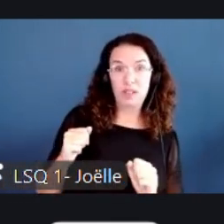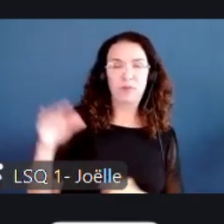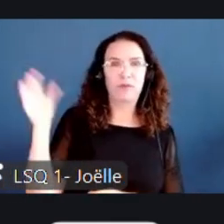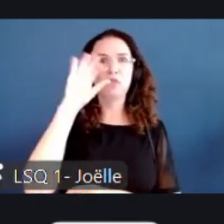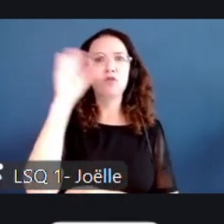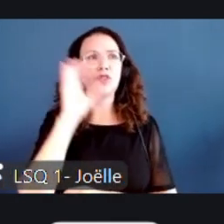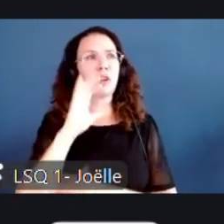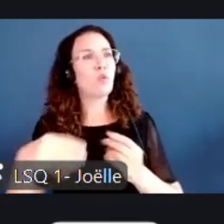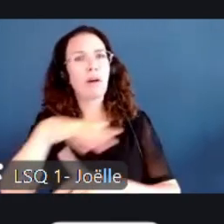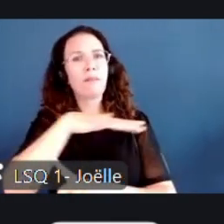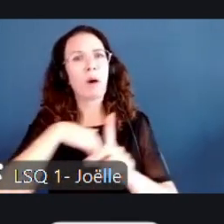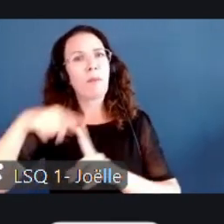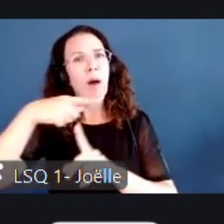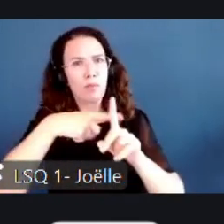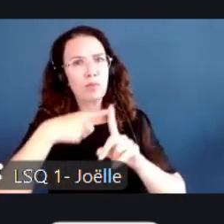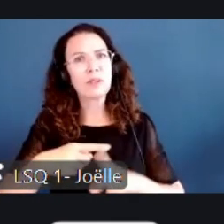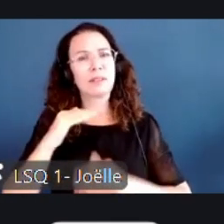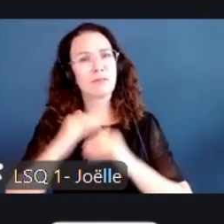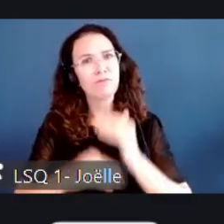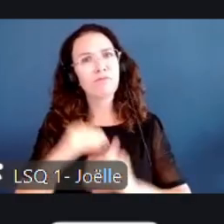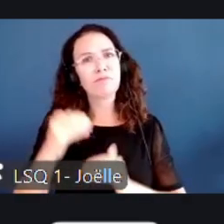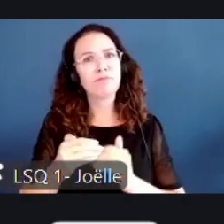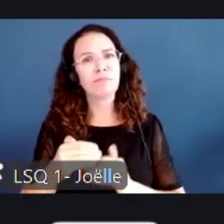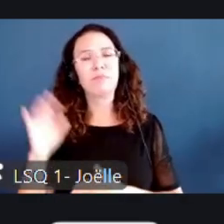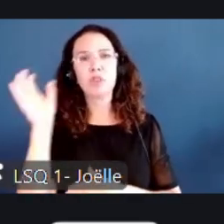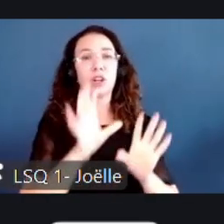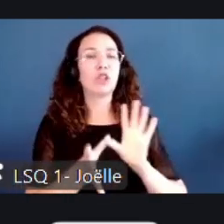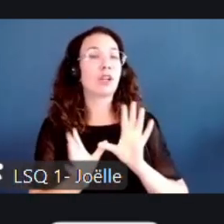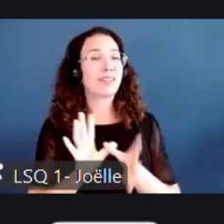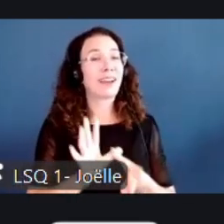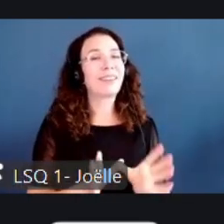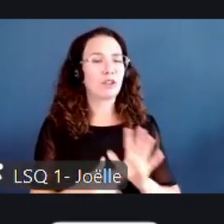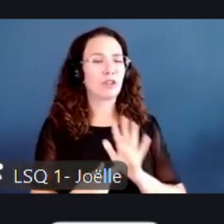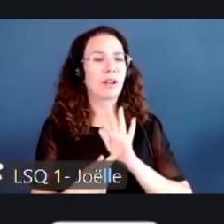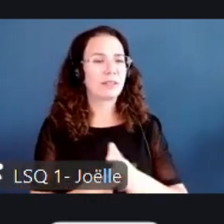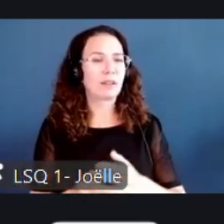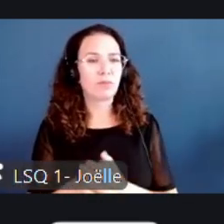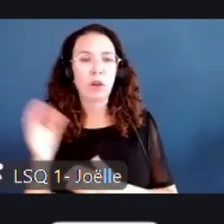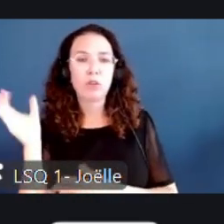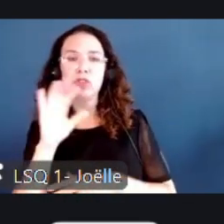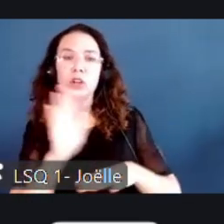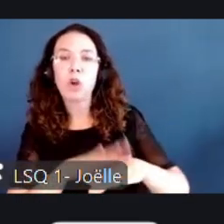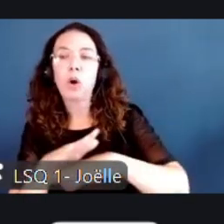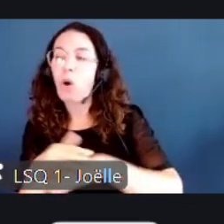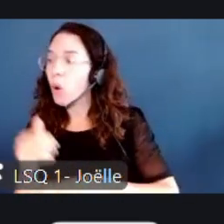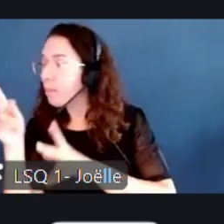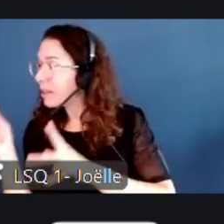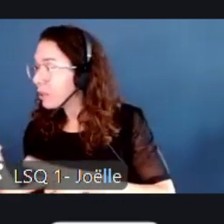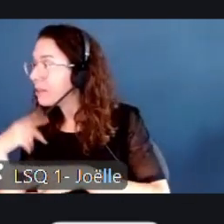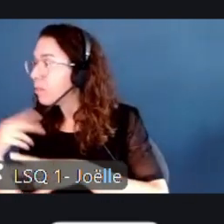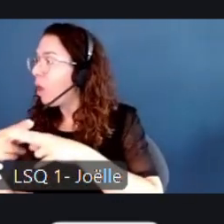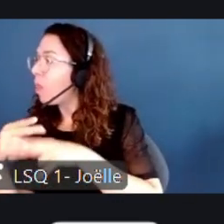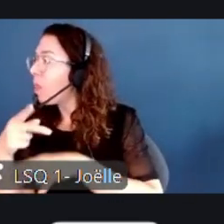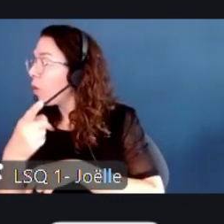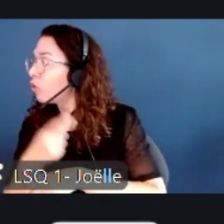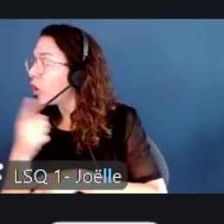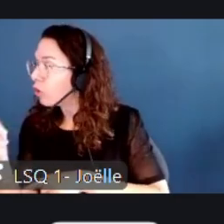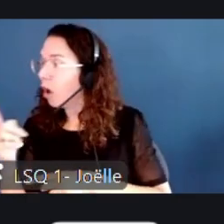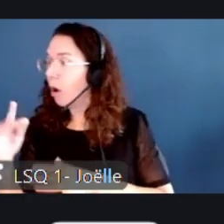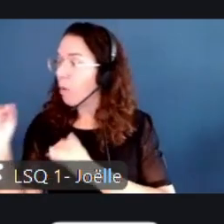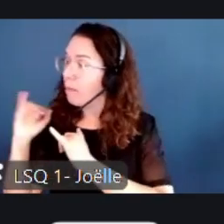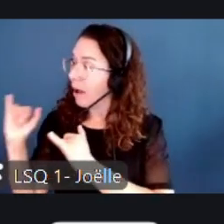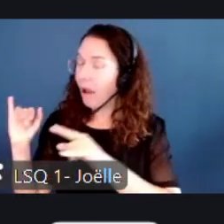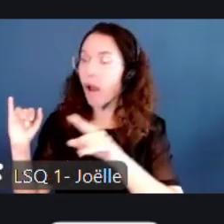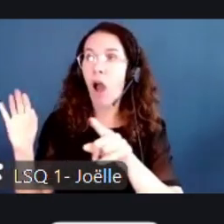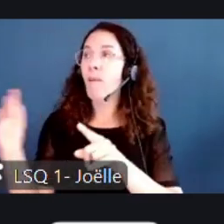environnement affirmatif, plusieurs personnes vont développer des stratégies comme chercher des recommandations d'autres personnes ayant la même identité. Elles